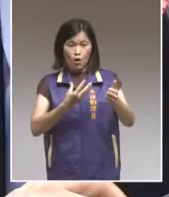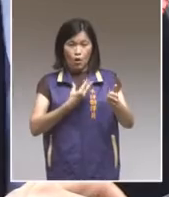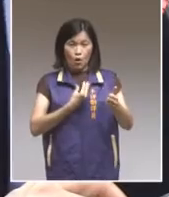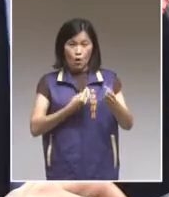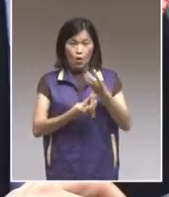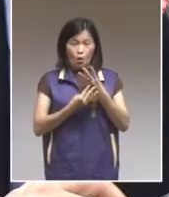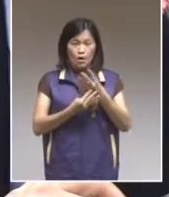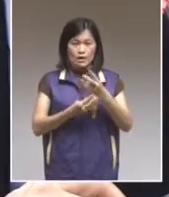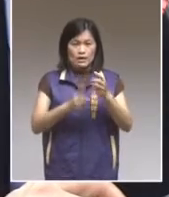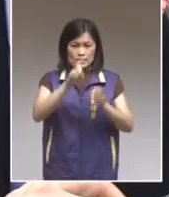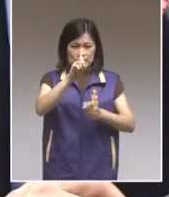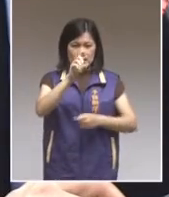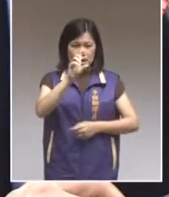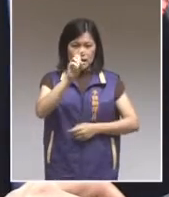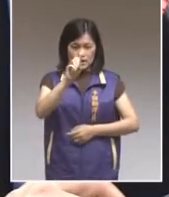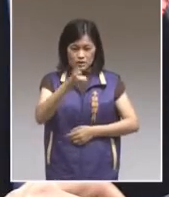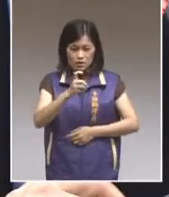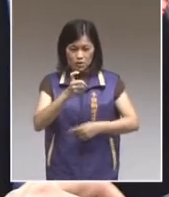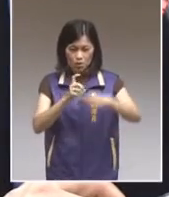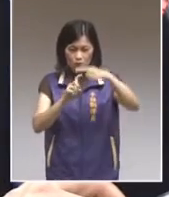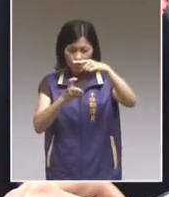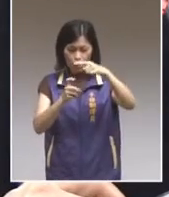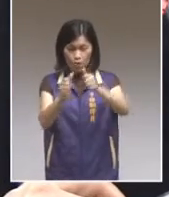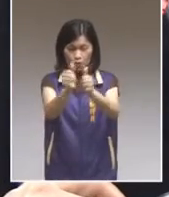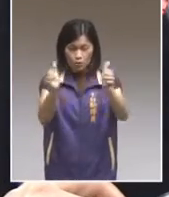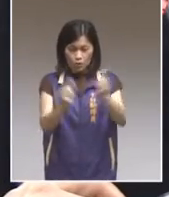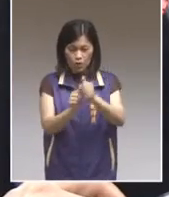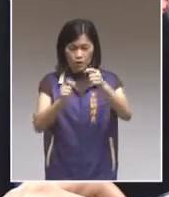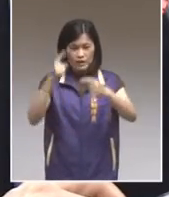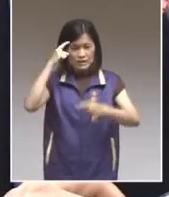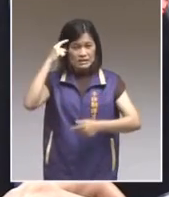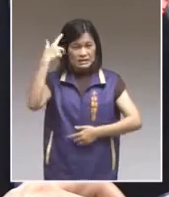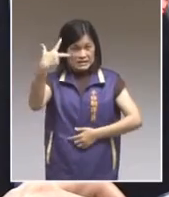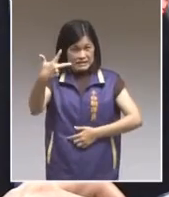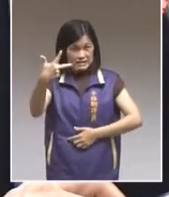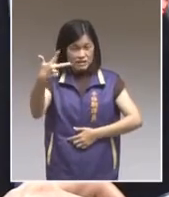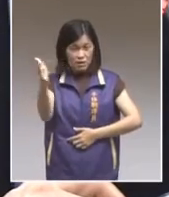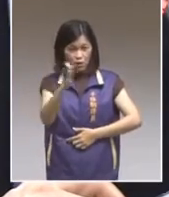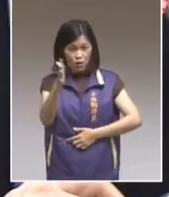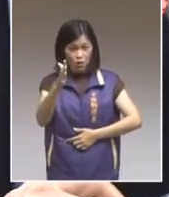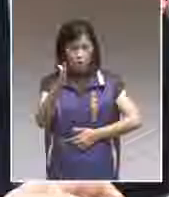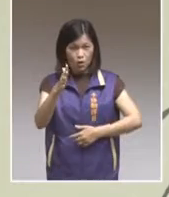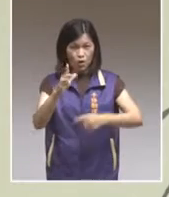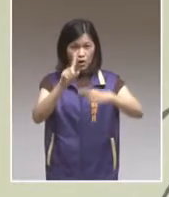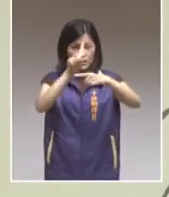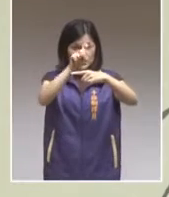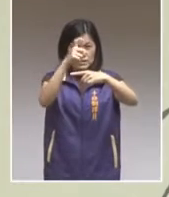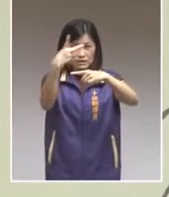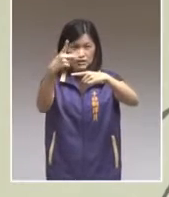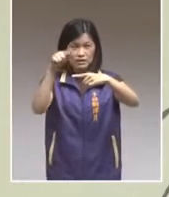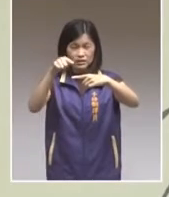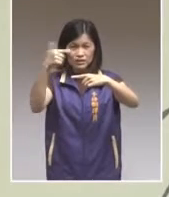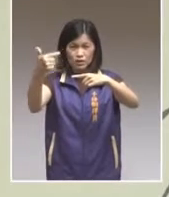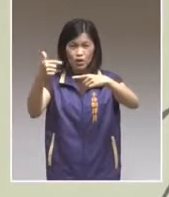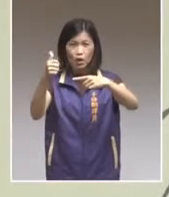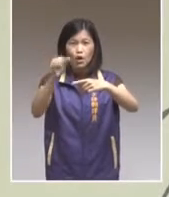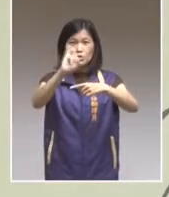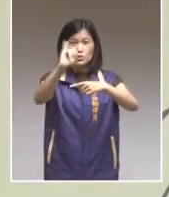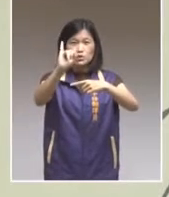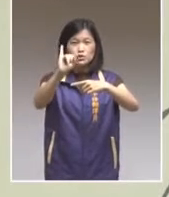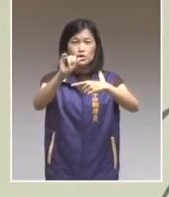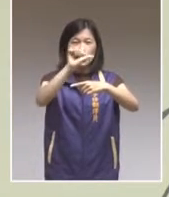每10万人里面，男生在7天左右有 12.6， 女生有